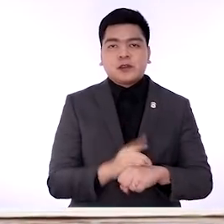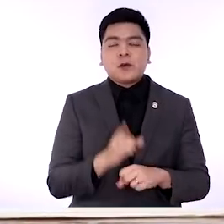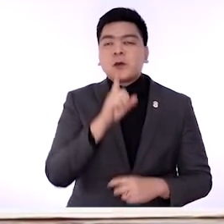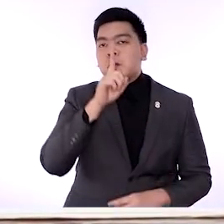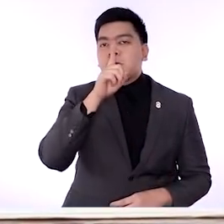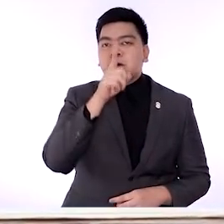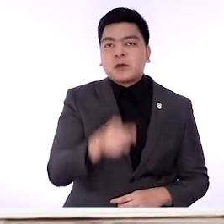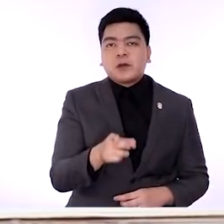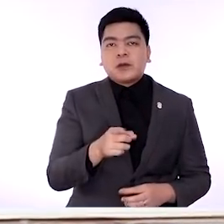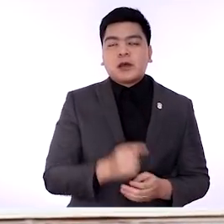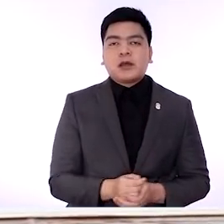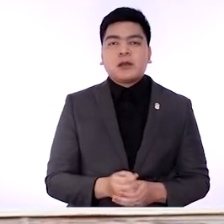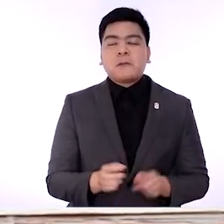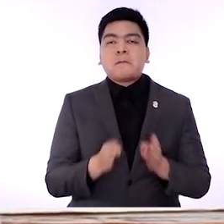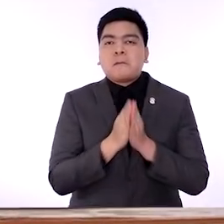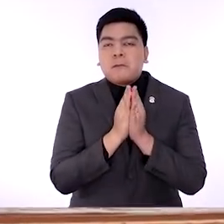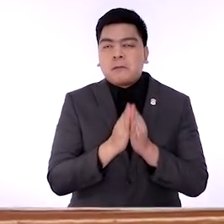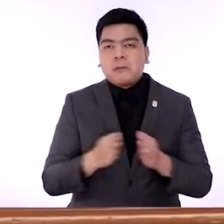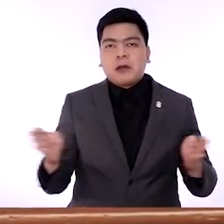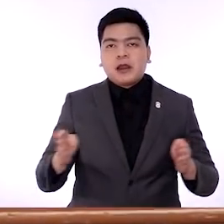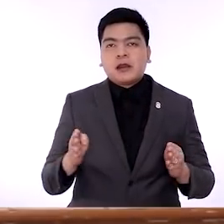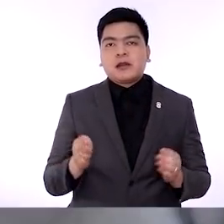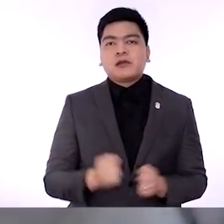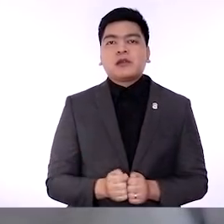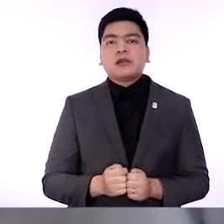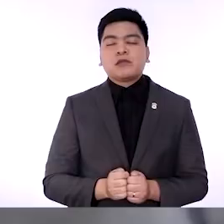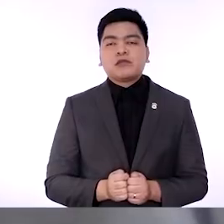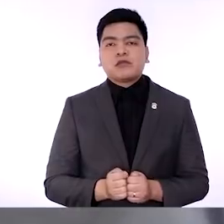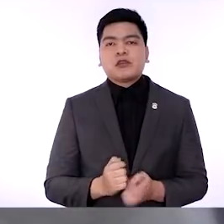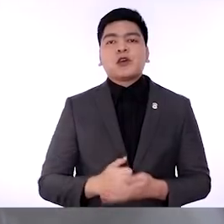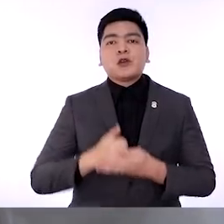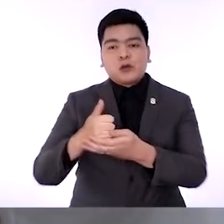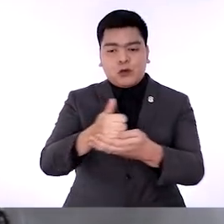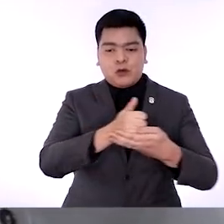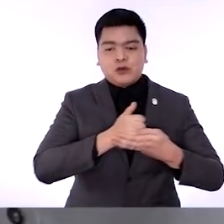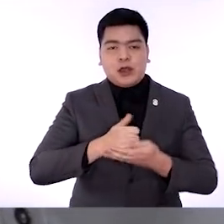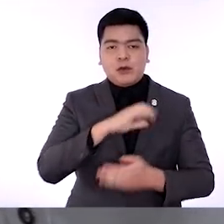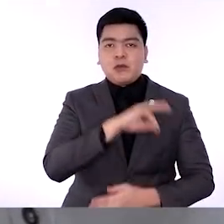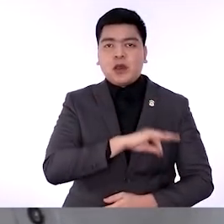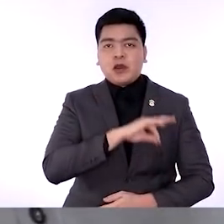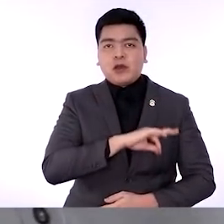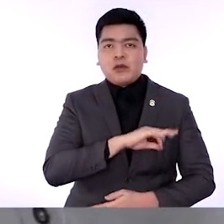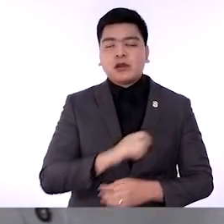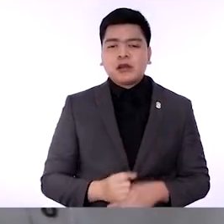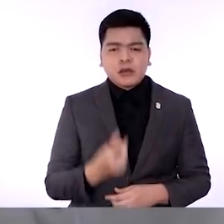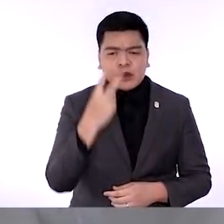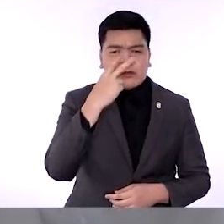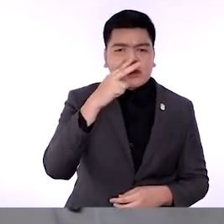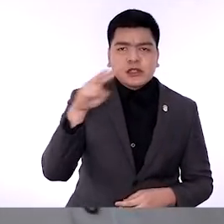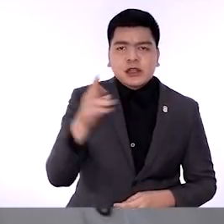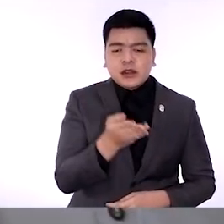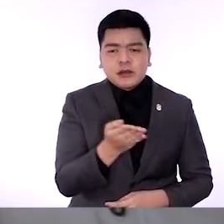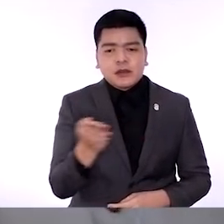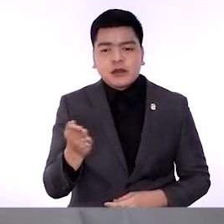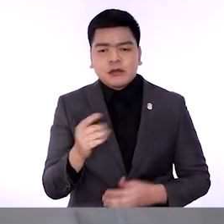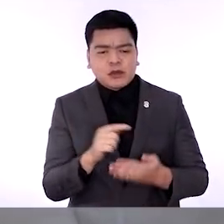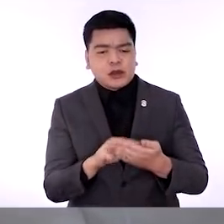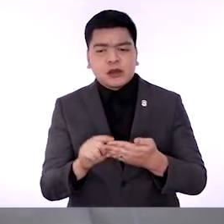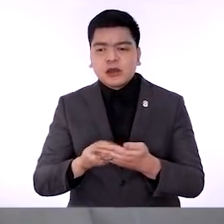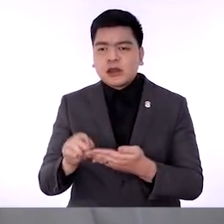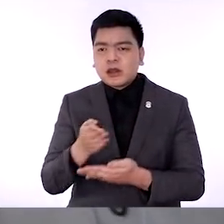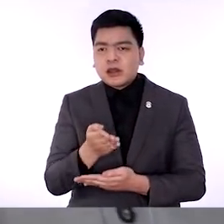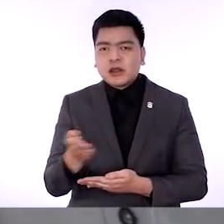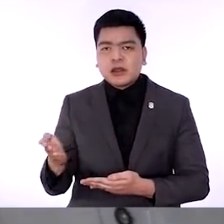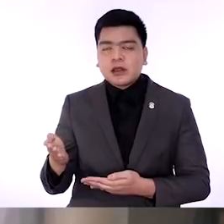totoo pong napakalaki ng naitulong sa aming pong pagsubaybay, pagmumonitor